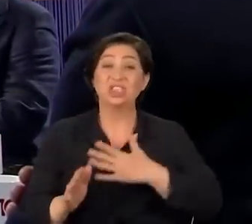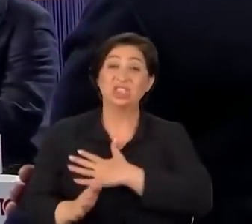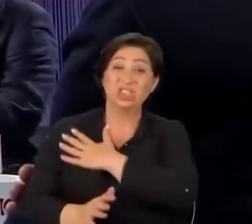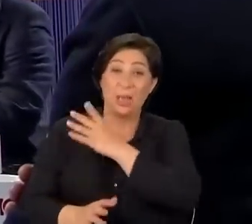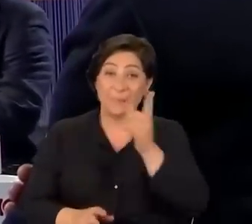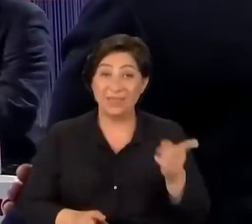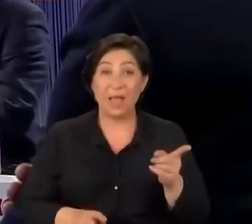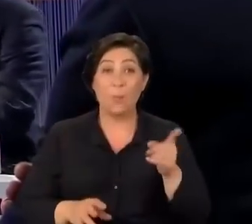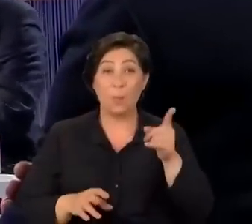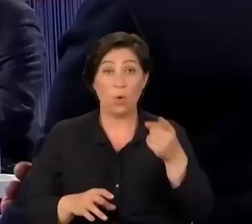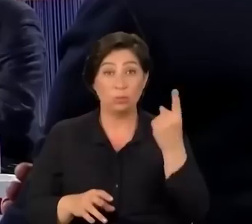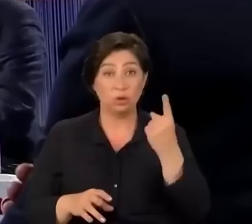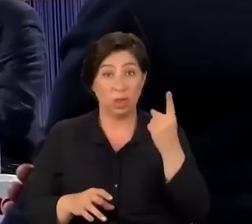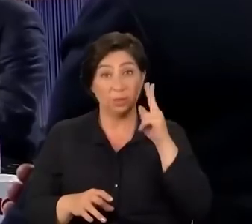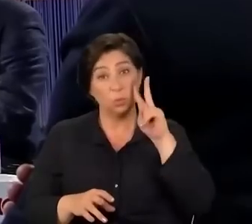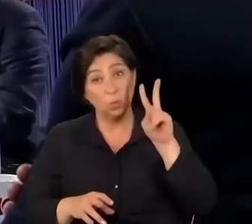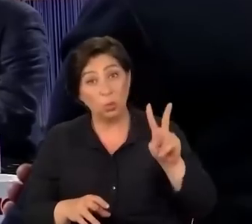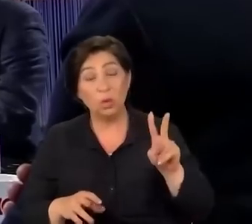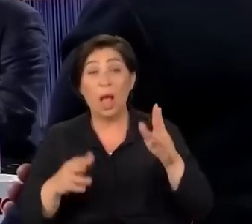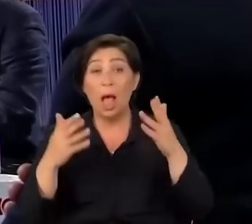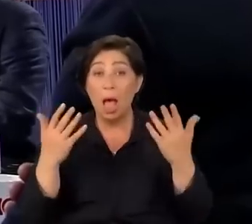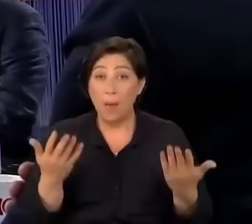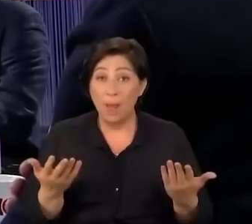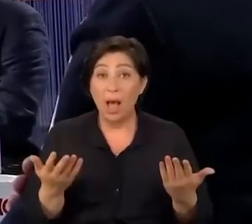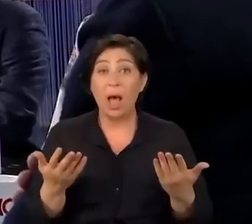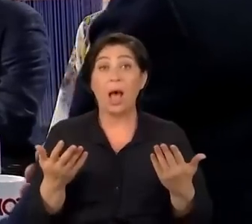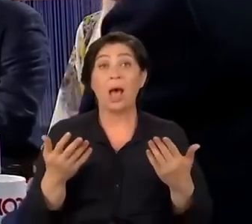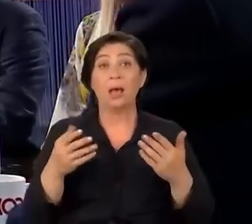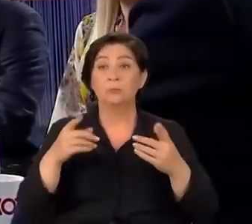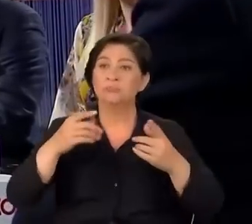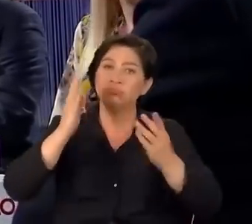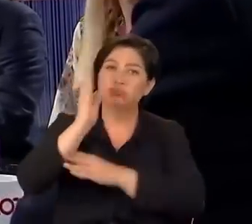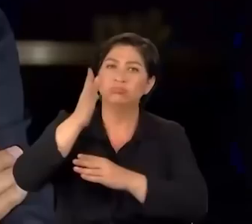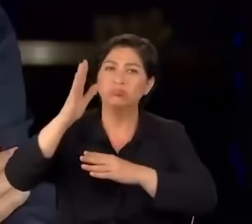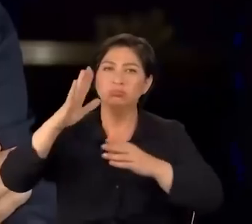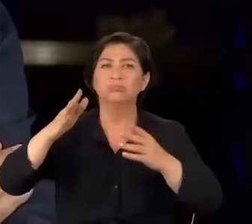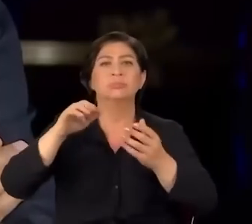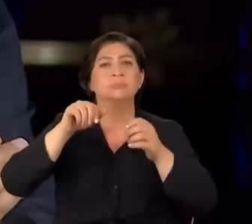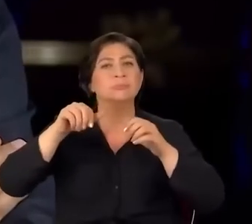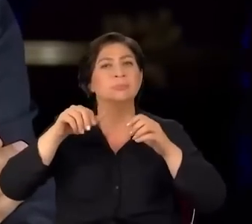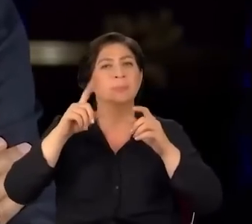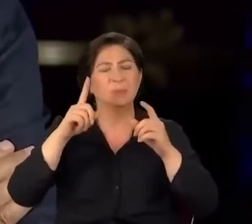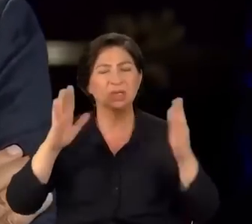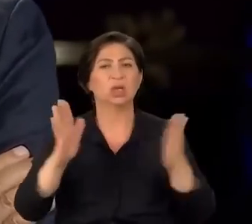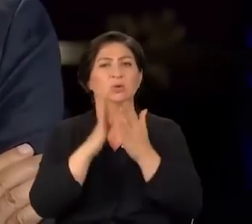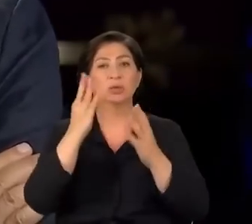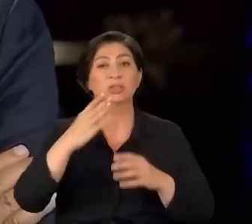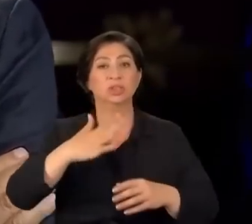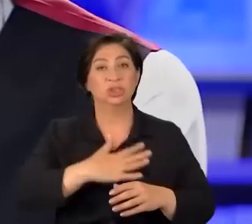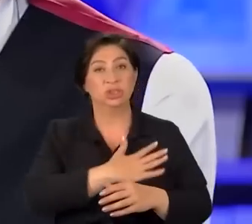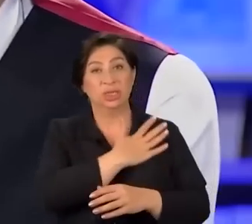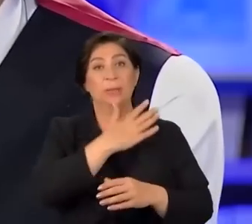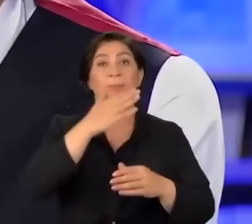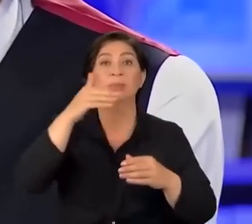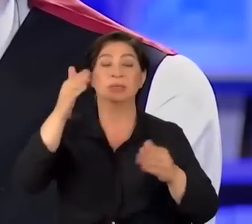CHP'de böyle bir şey öngörülüyordu. Fakat propagandanın bir tepkimesi olarak CHP'li